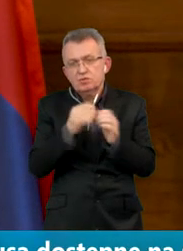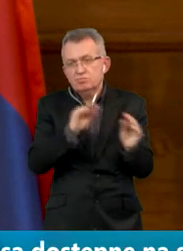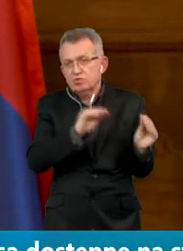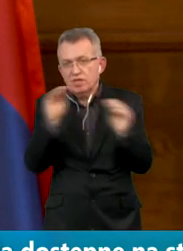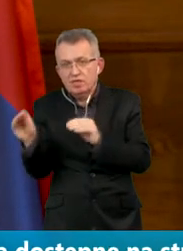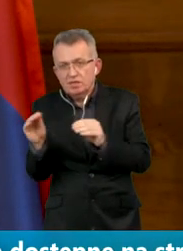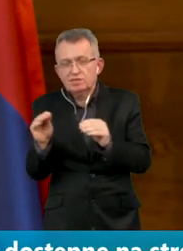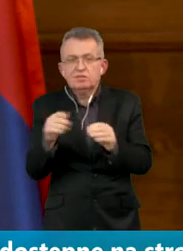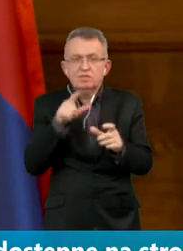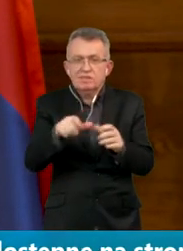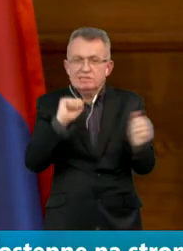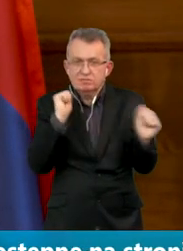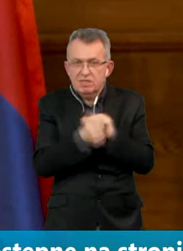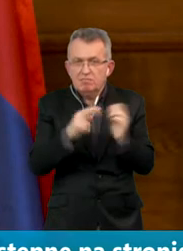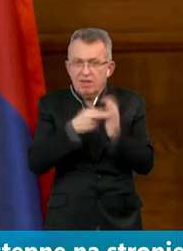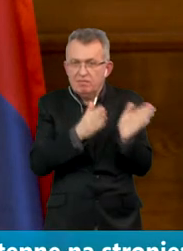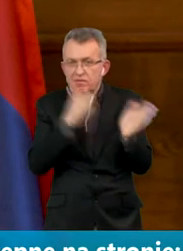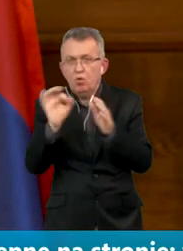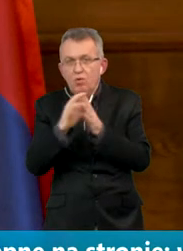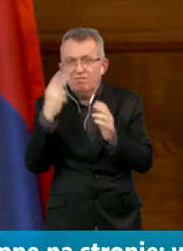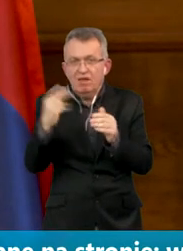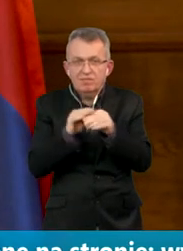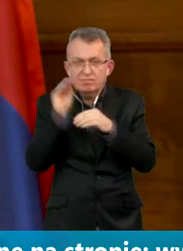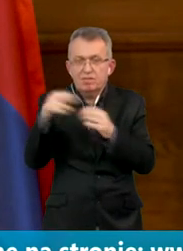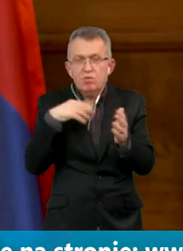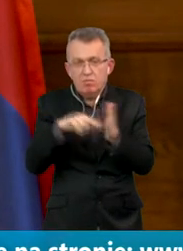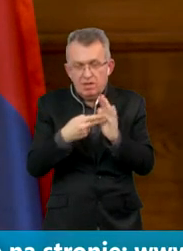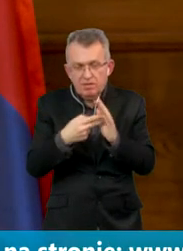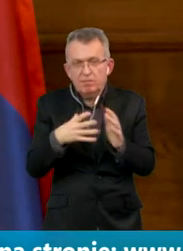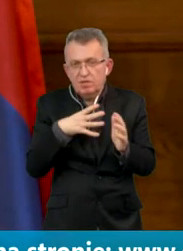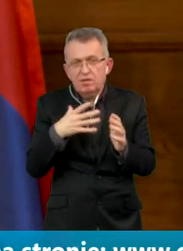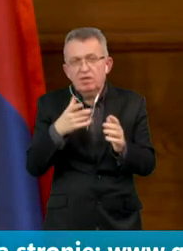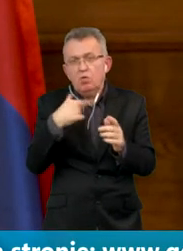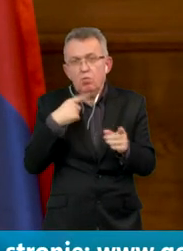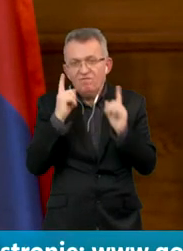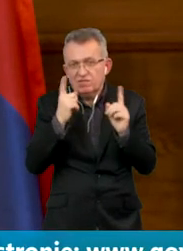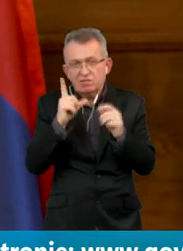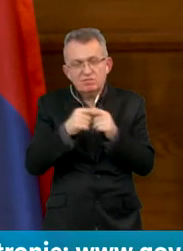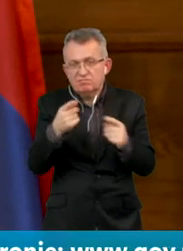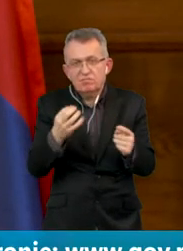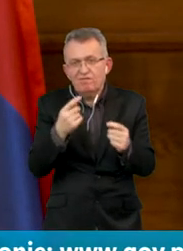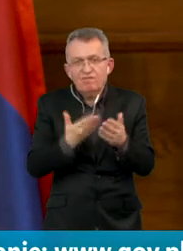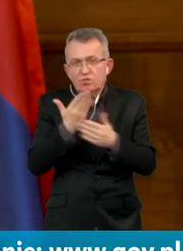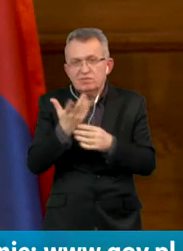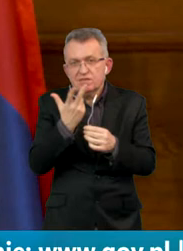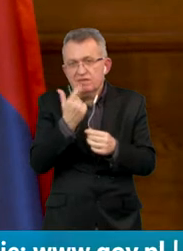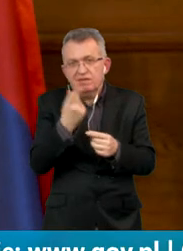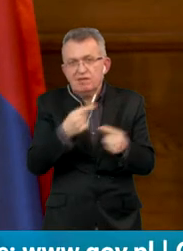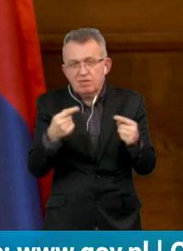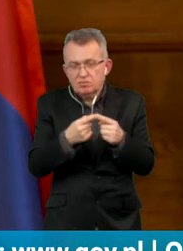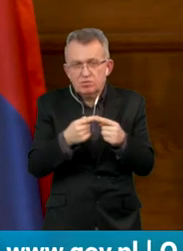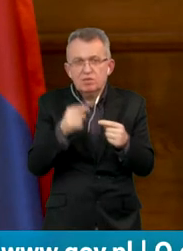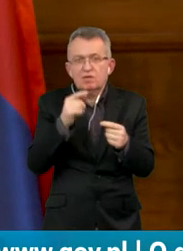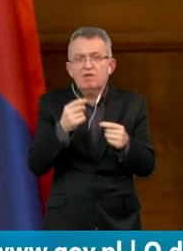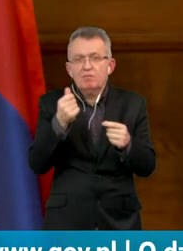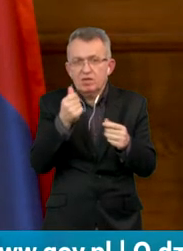czasie wejście w życie tych zmian o 2 lata. Uważam, że ten wniosek nie jest zasadny, dlatego że wiązanie strefy